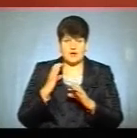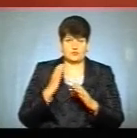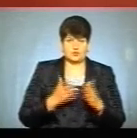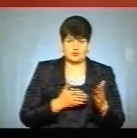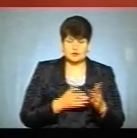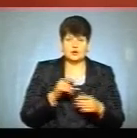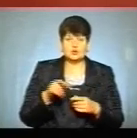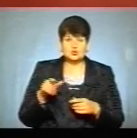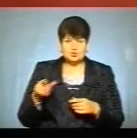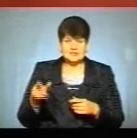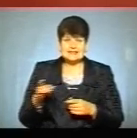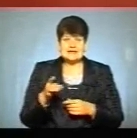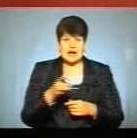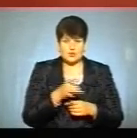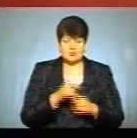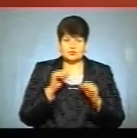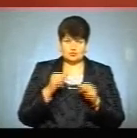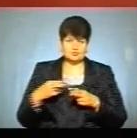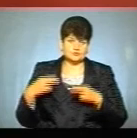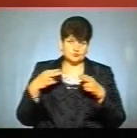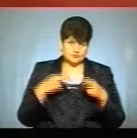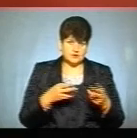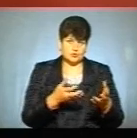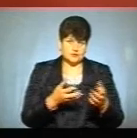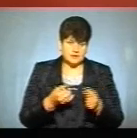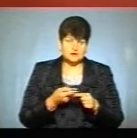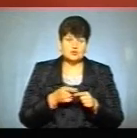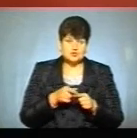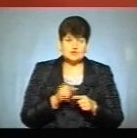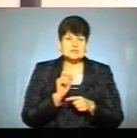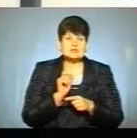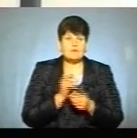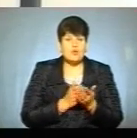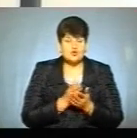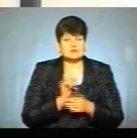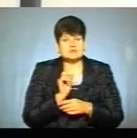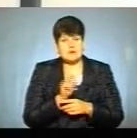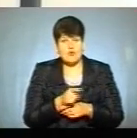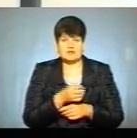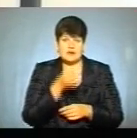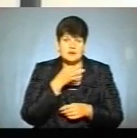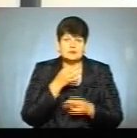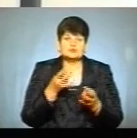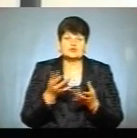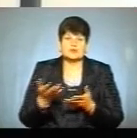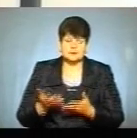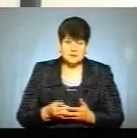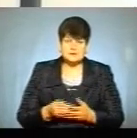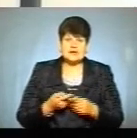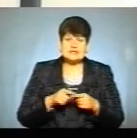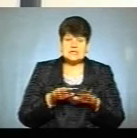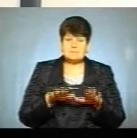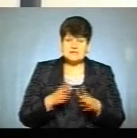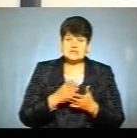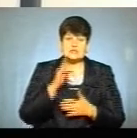Тобто люди з районів можуть приїхати і отримати ту послугу, чи замовити ті медикаменти, які їм потрібні. Тобто це місце